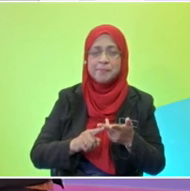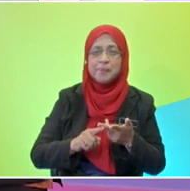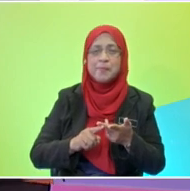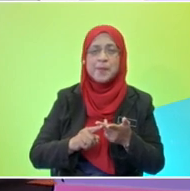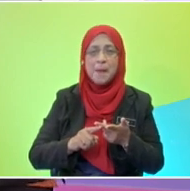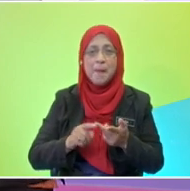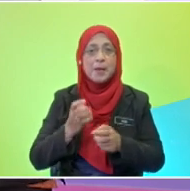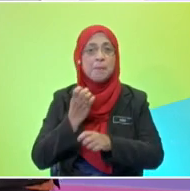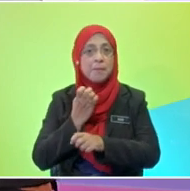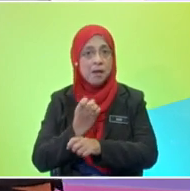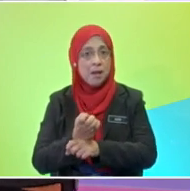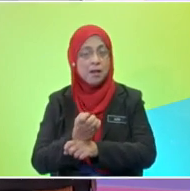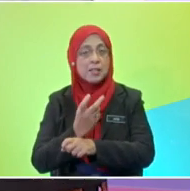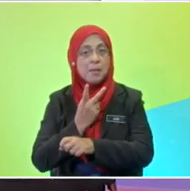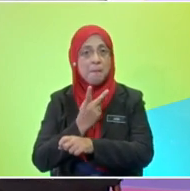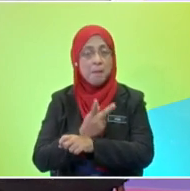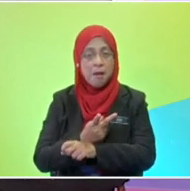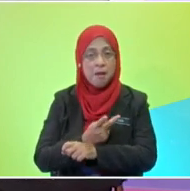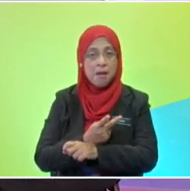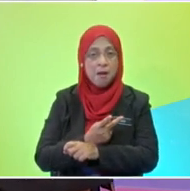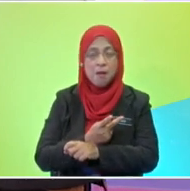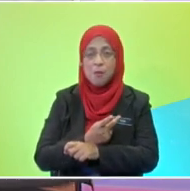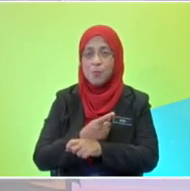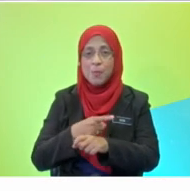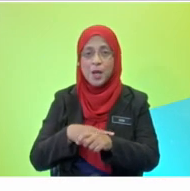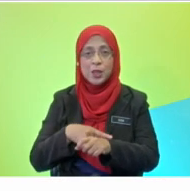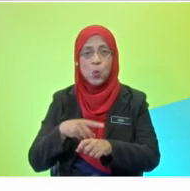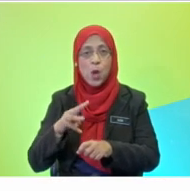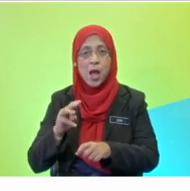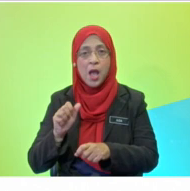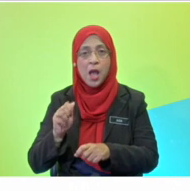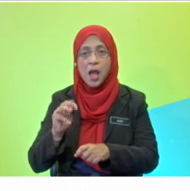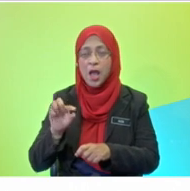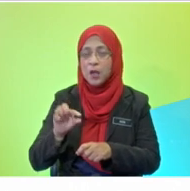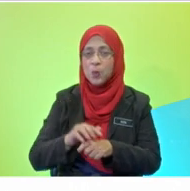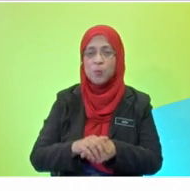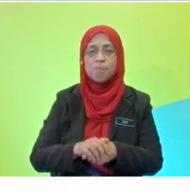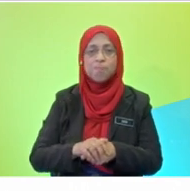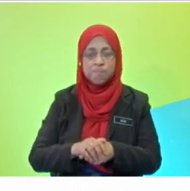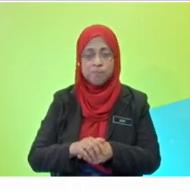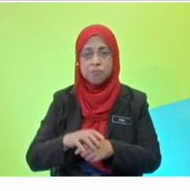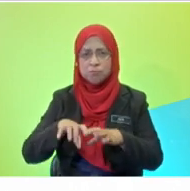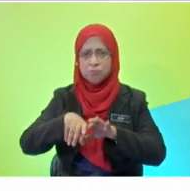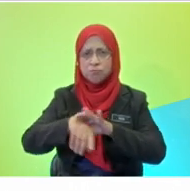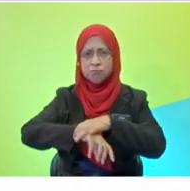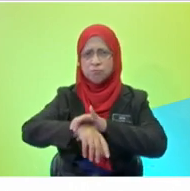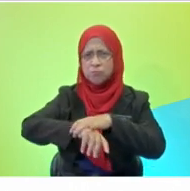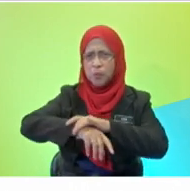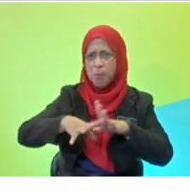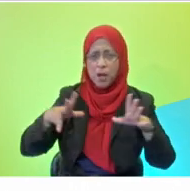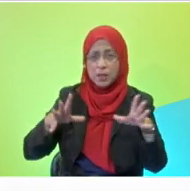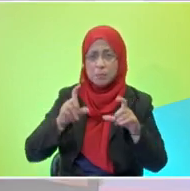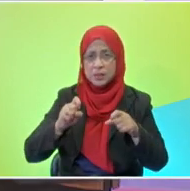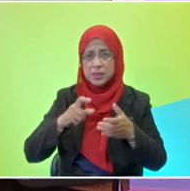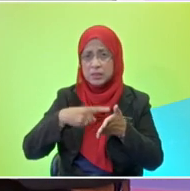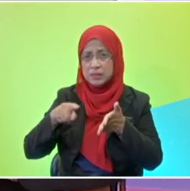emas perak mata uang macam yang kita selalu pakai gelang Tuh kan gelang banyak-banyak itu tidak ataupun